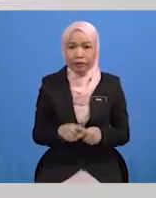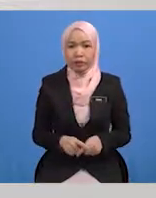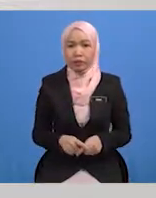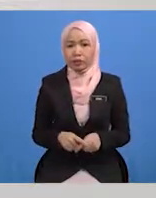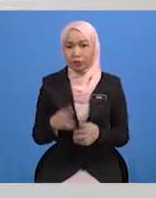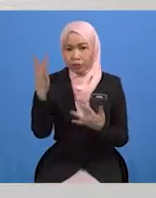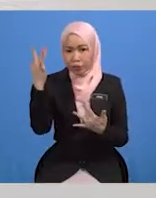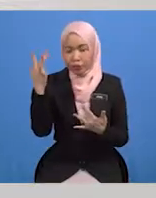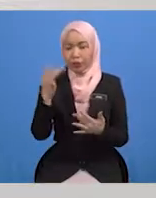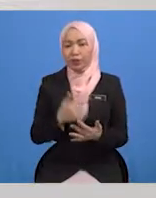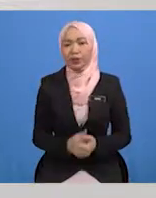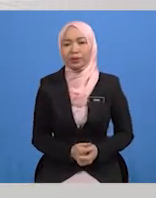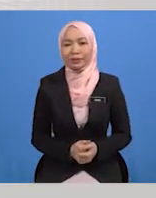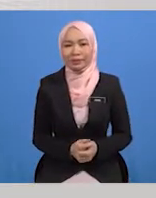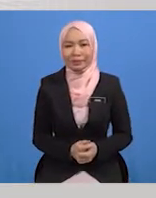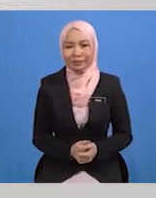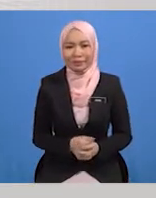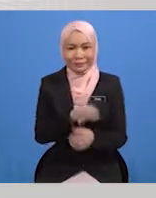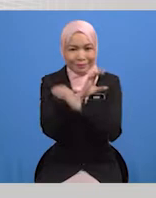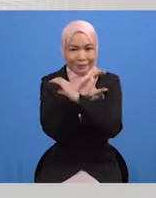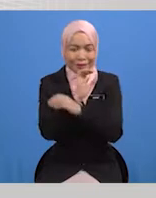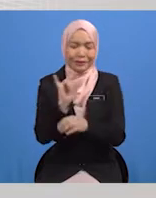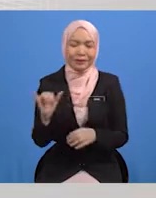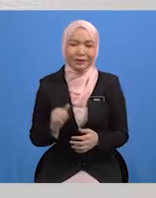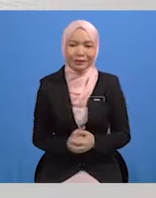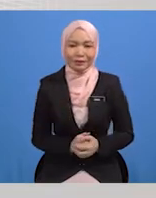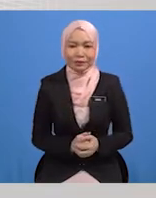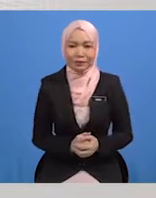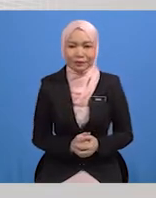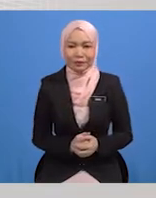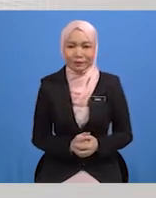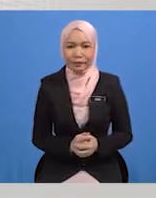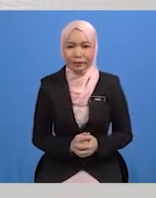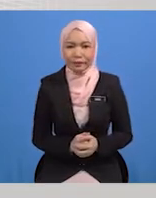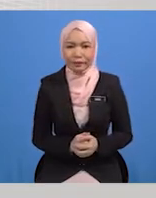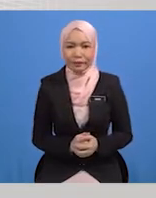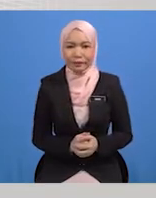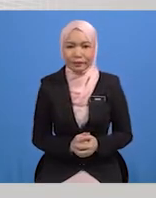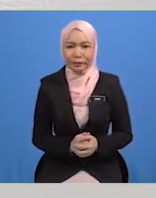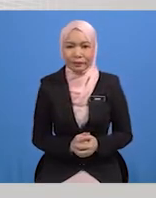Sekarang kita lihat pula soalan yang berkaitan dengan nilaikan.